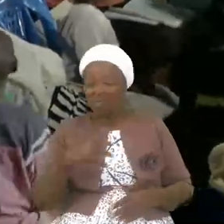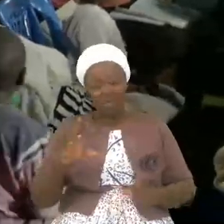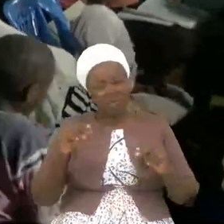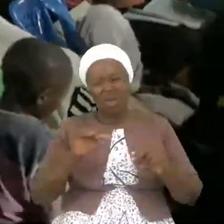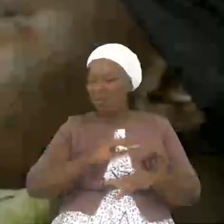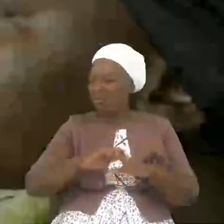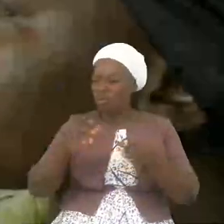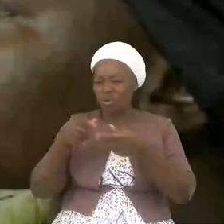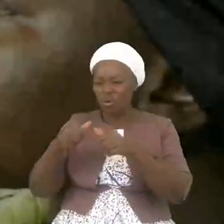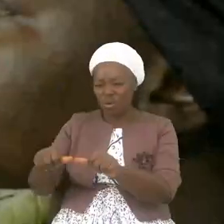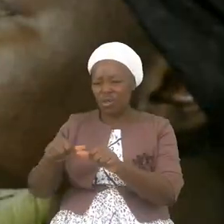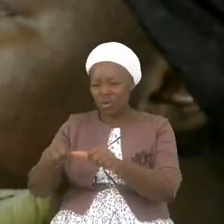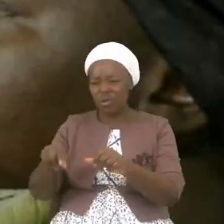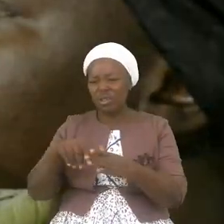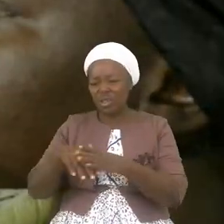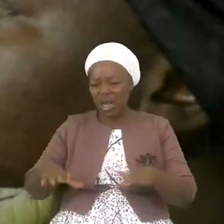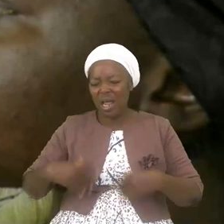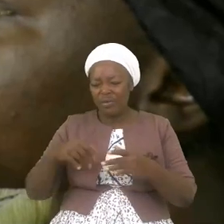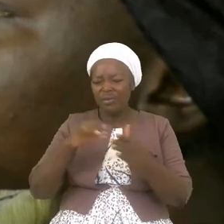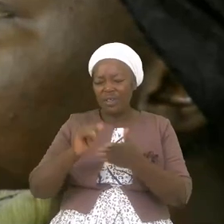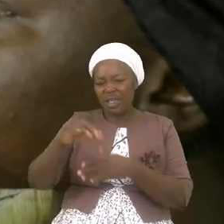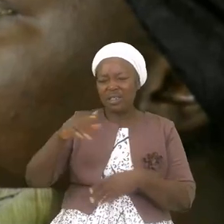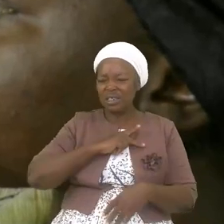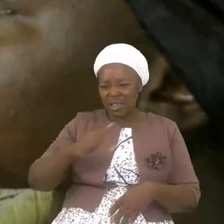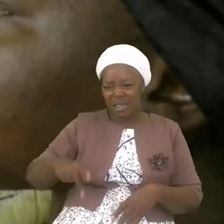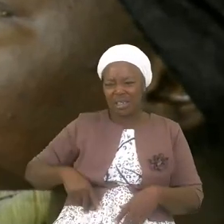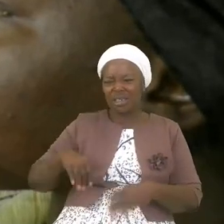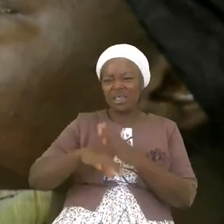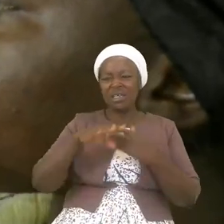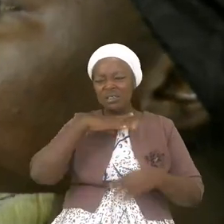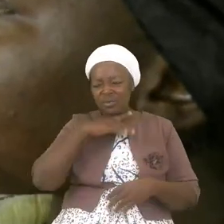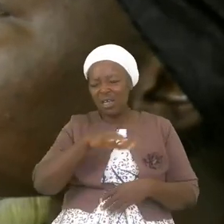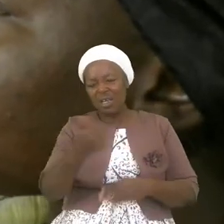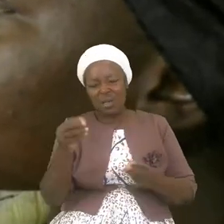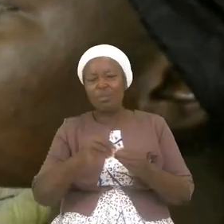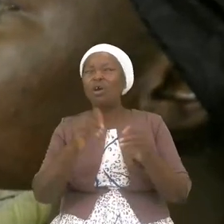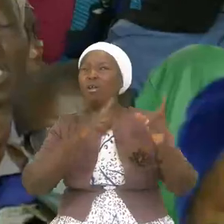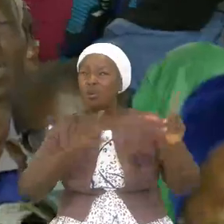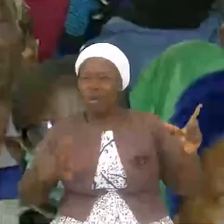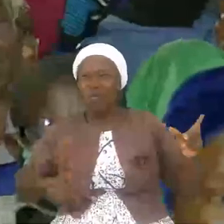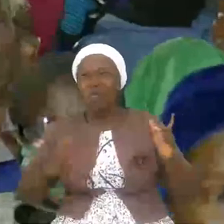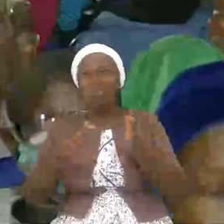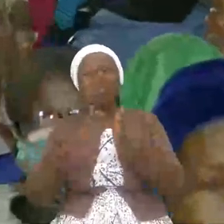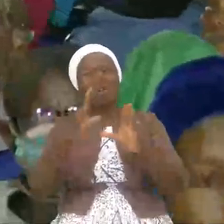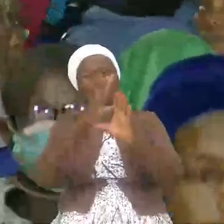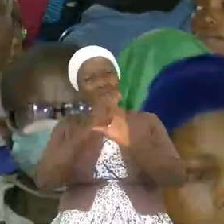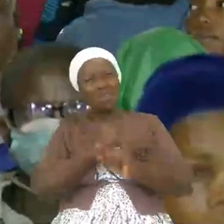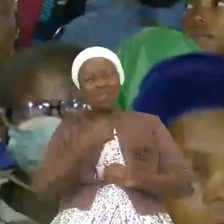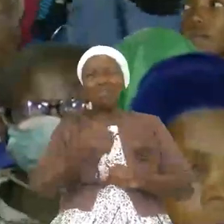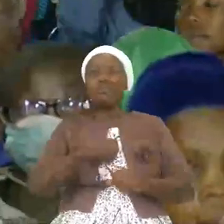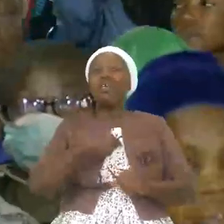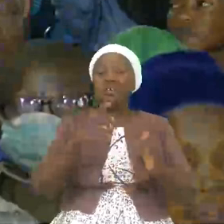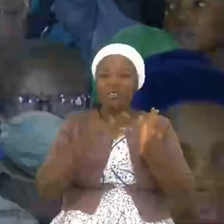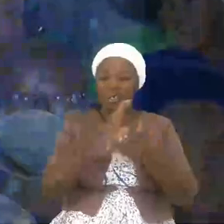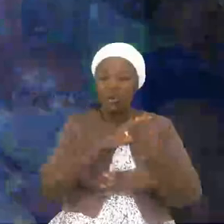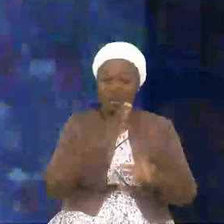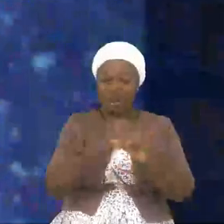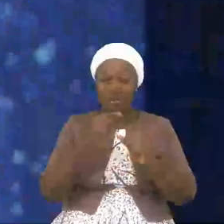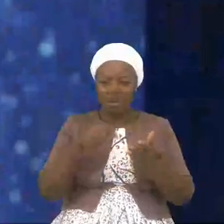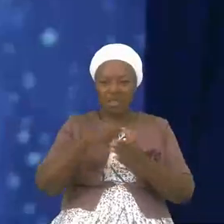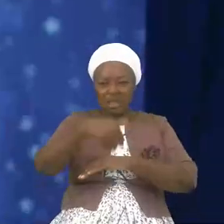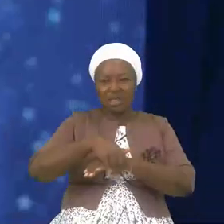vie de Belshazzar, dans la souillure, dans la profanation. Seigneur Jésus, reçois-moi. Il va te recevoir